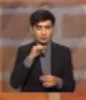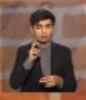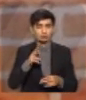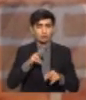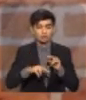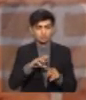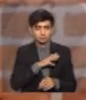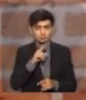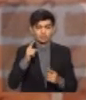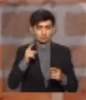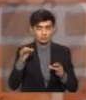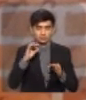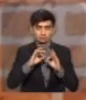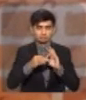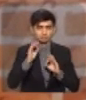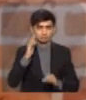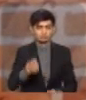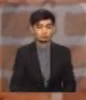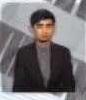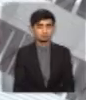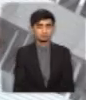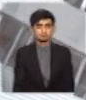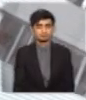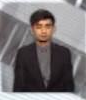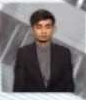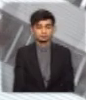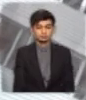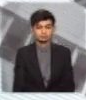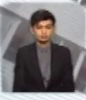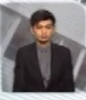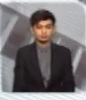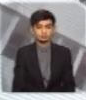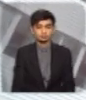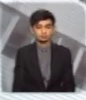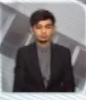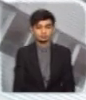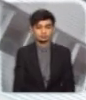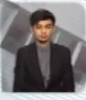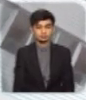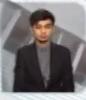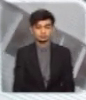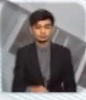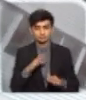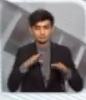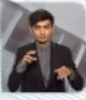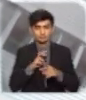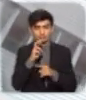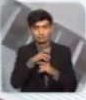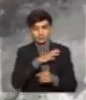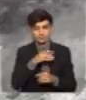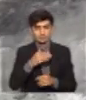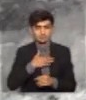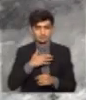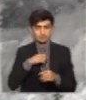почему? Выясняла Людмила Батюшкина. Окна вот сюда выходят. Дети, как сказали, поднимались. Вон на 16 этаже наш